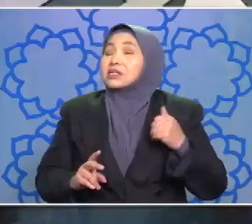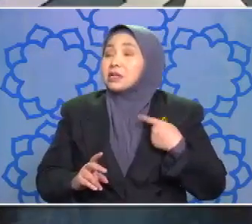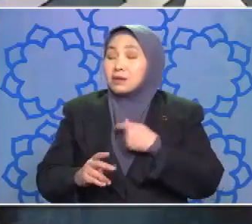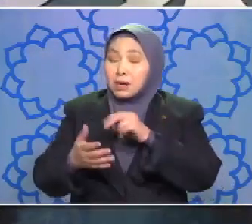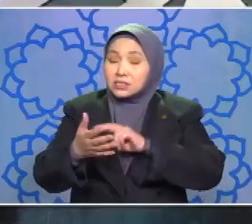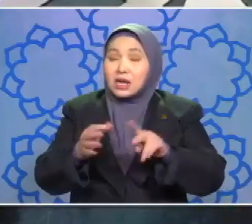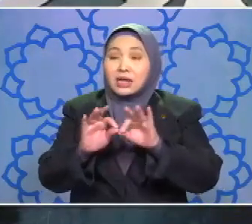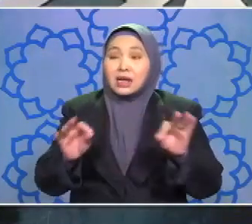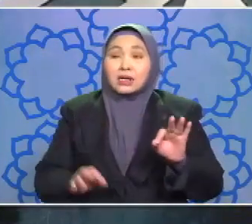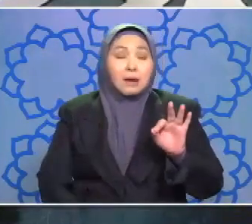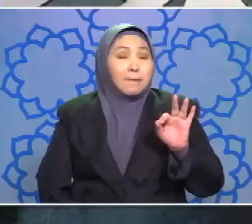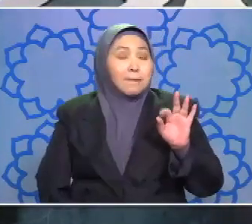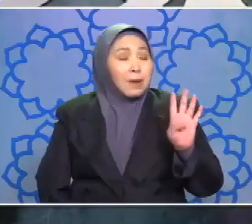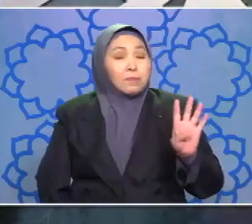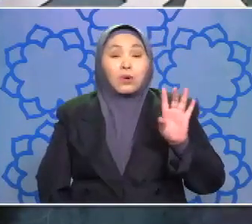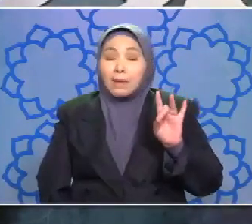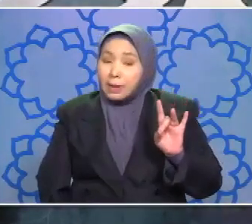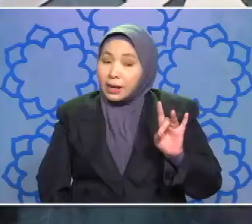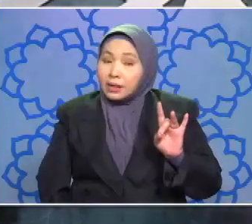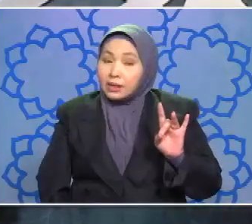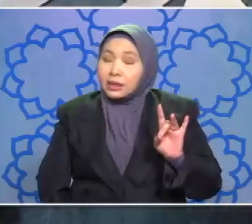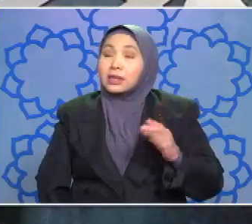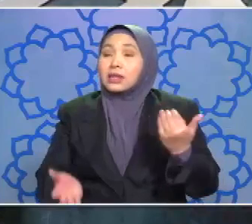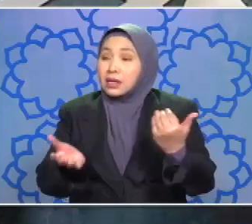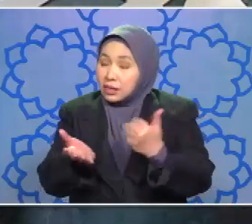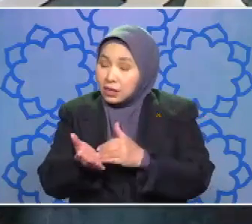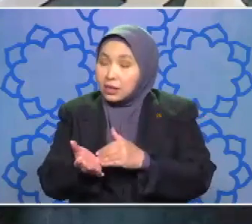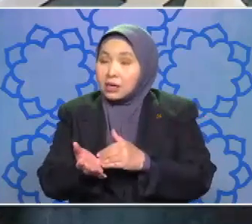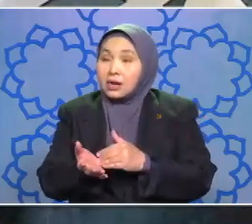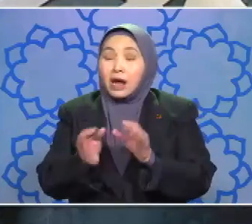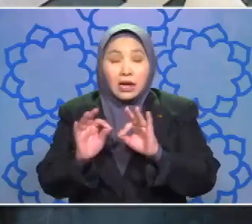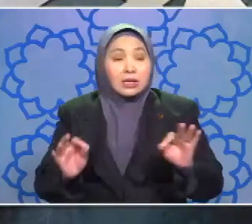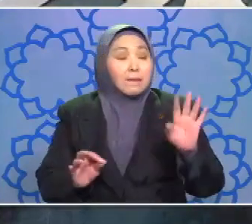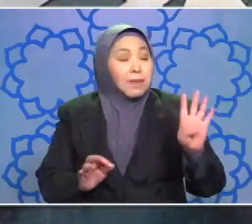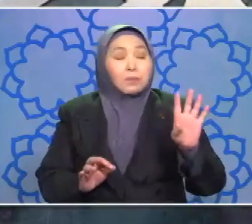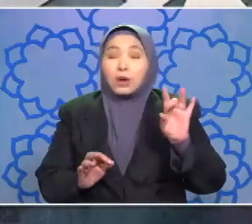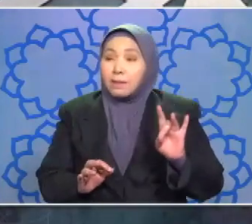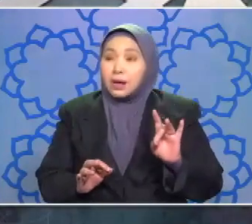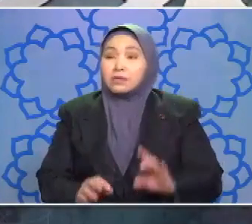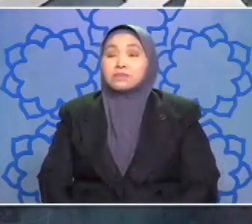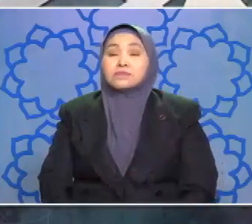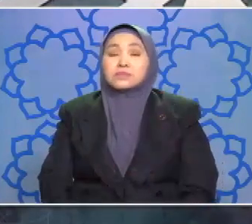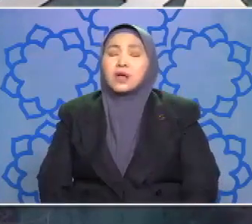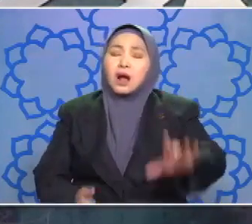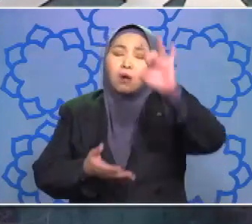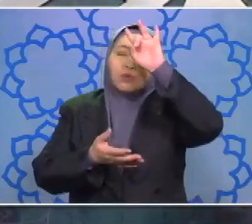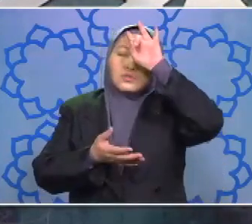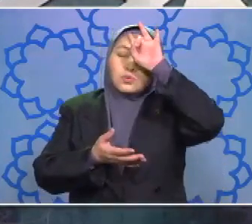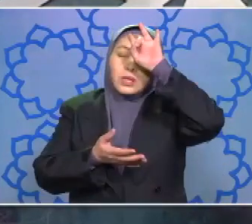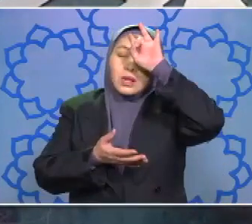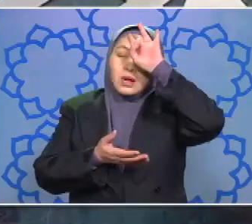ayat yang ke 48 saja. Kita baca lagi sekali, tuan-tuan dan puan-puan, ayat yang ke 48. Jom, insya-Allah.